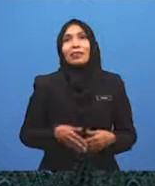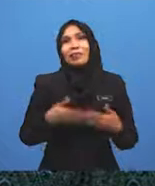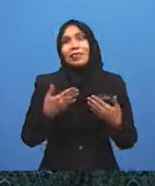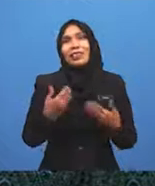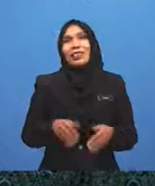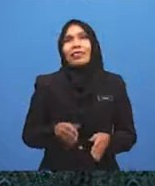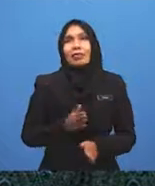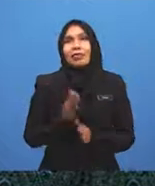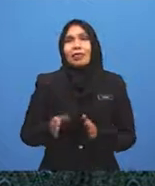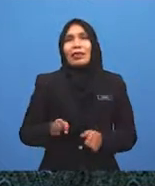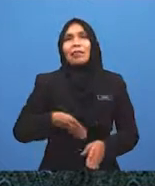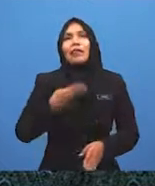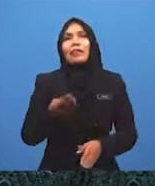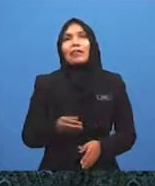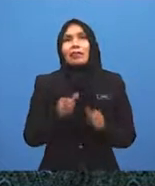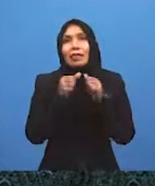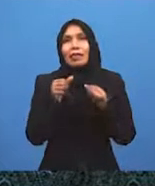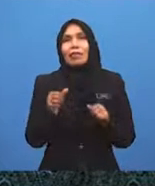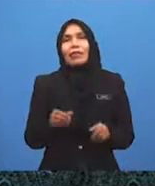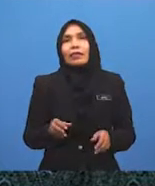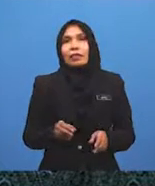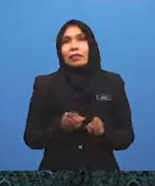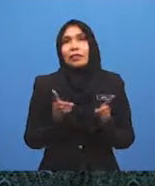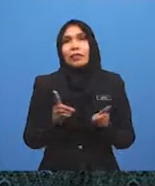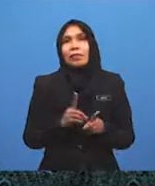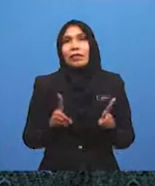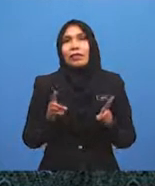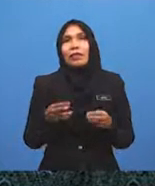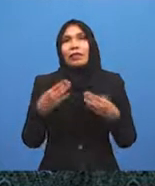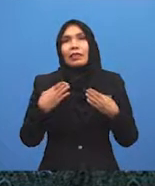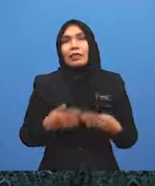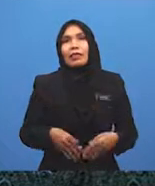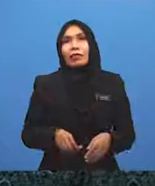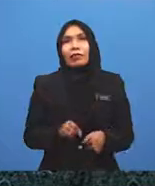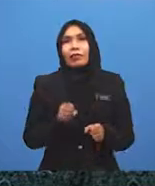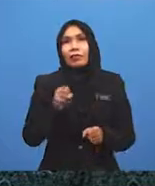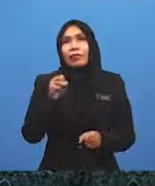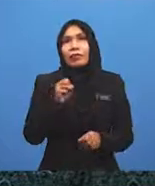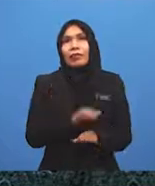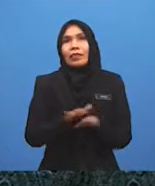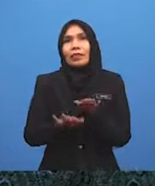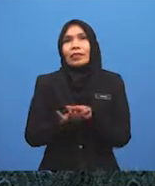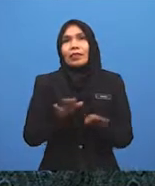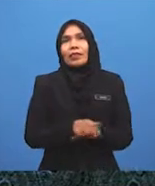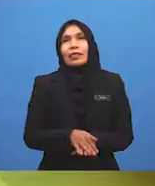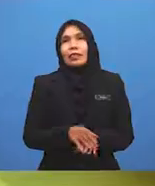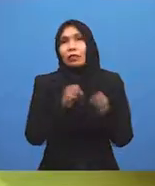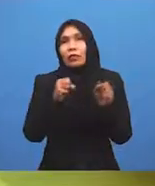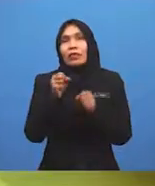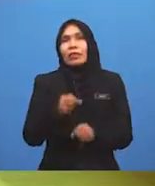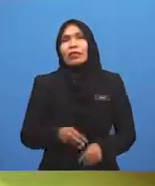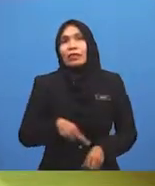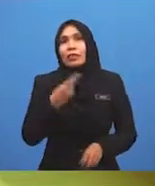bahagia. Aman damai, hidup selesa. Suasana riang, jiran harmoni.